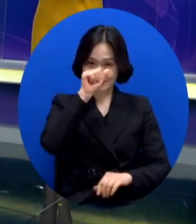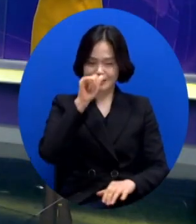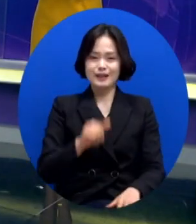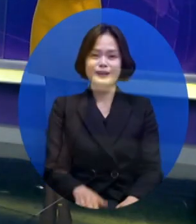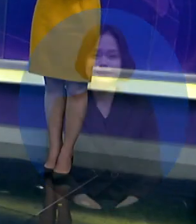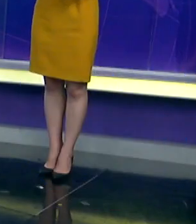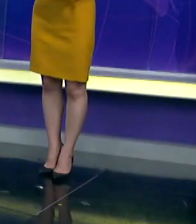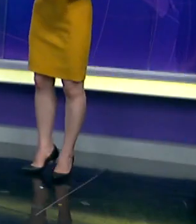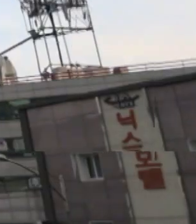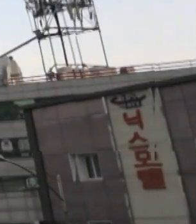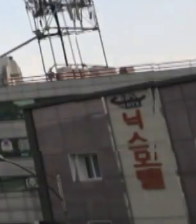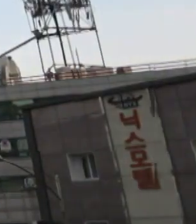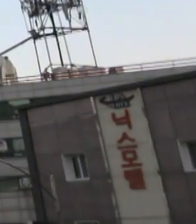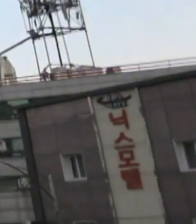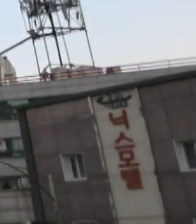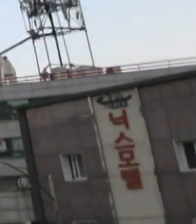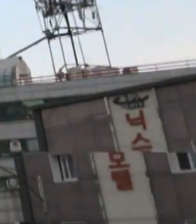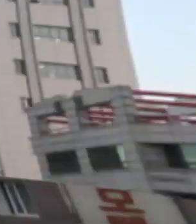으